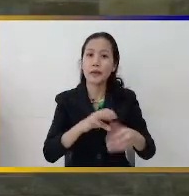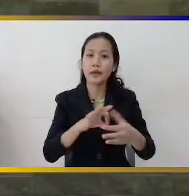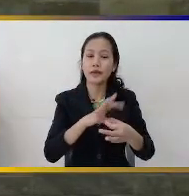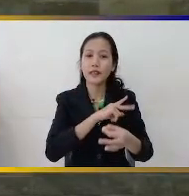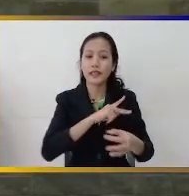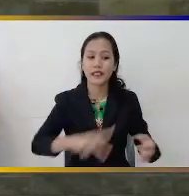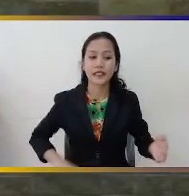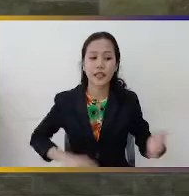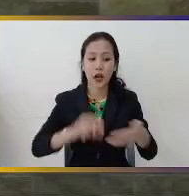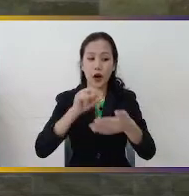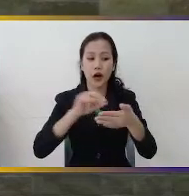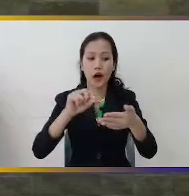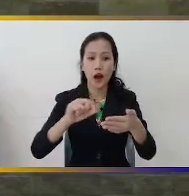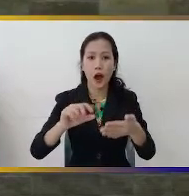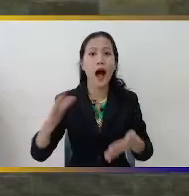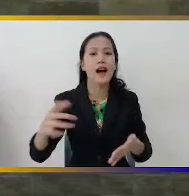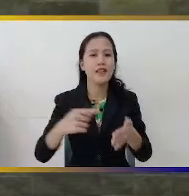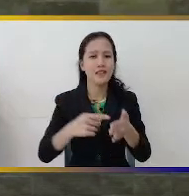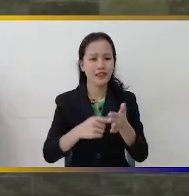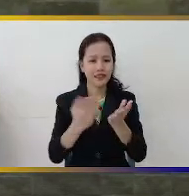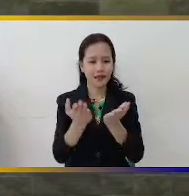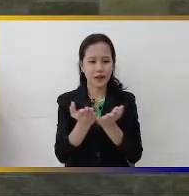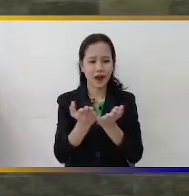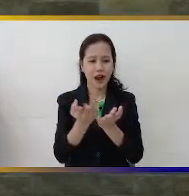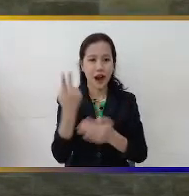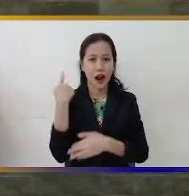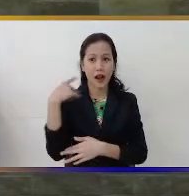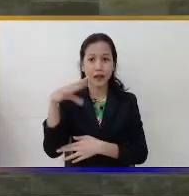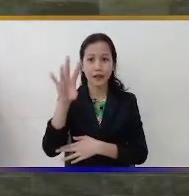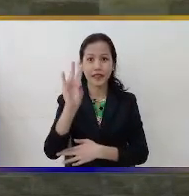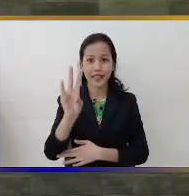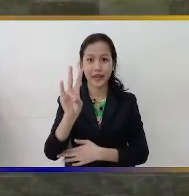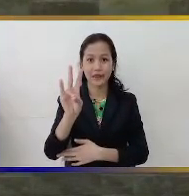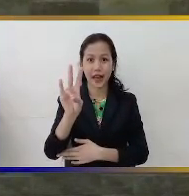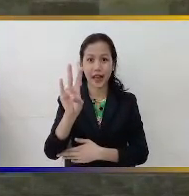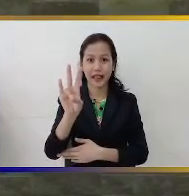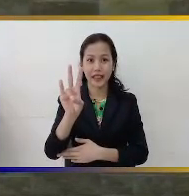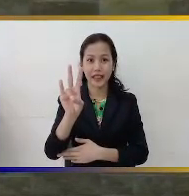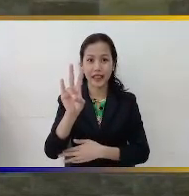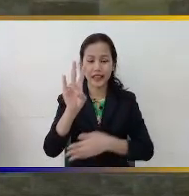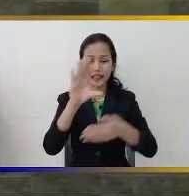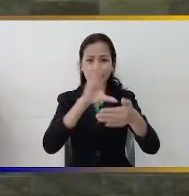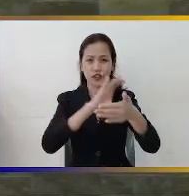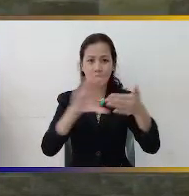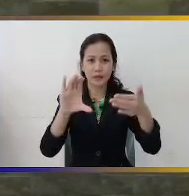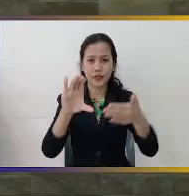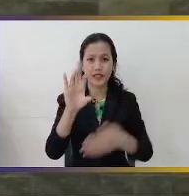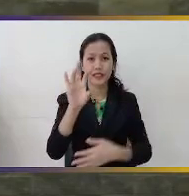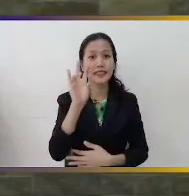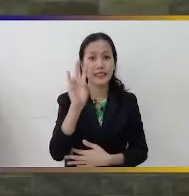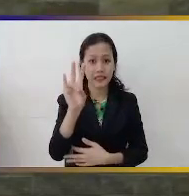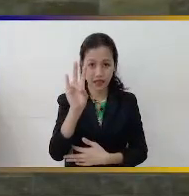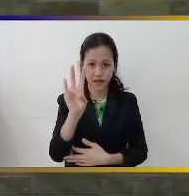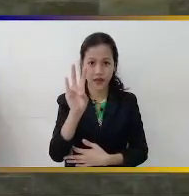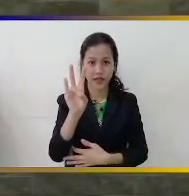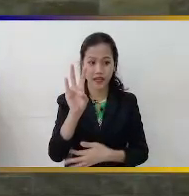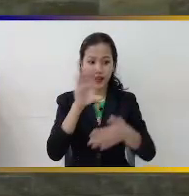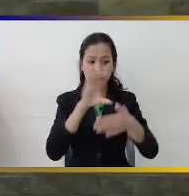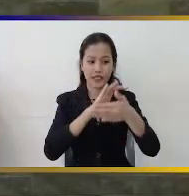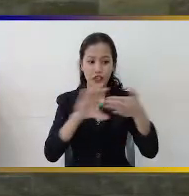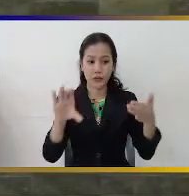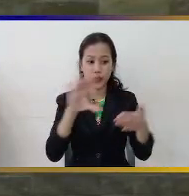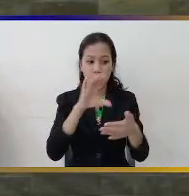has 7 chapters. Alright, the book of Micah has 7 chapters. And the